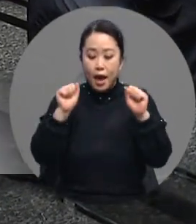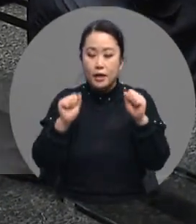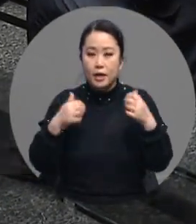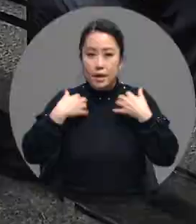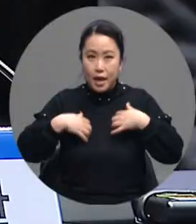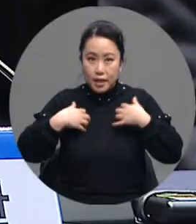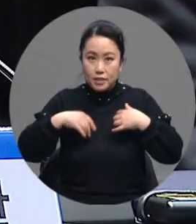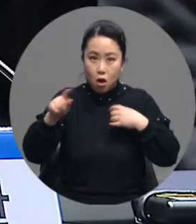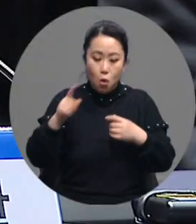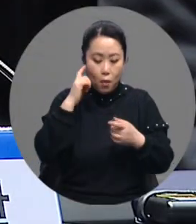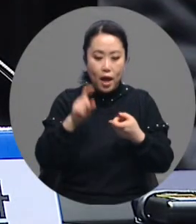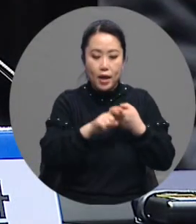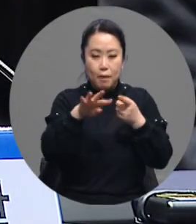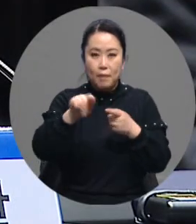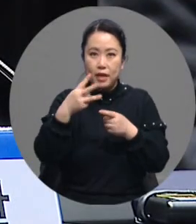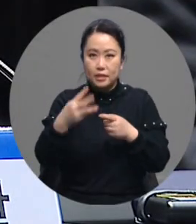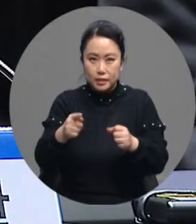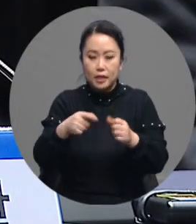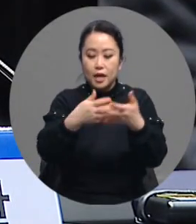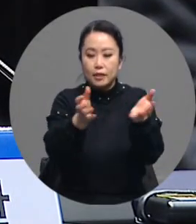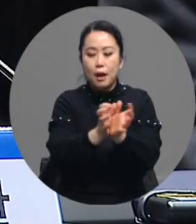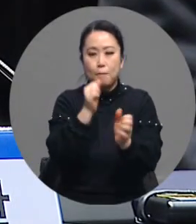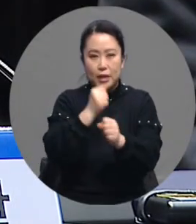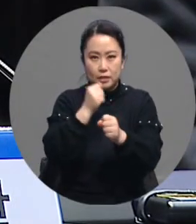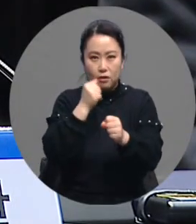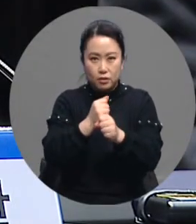중장기 전략을 발표할 예정입니다